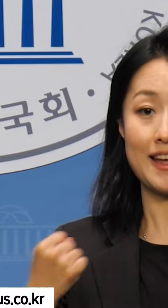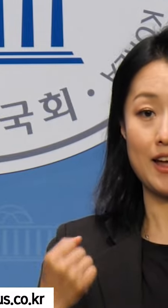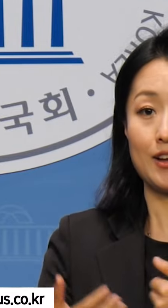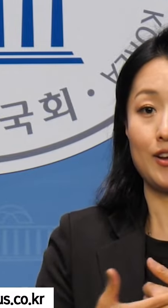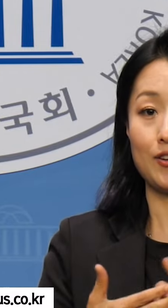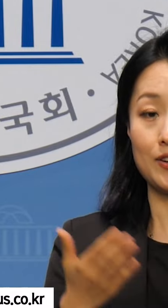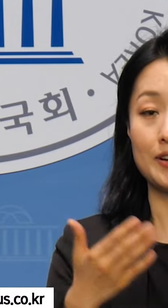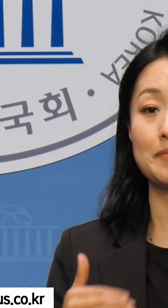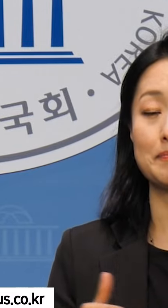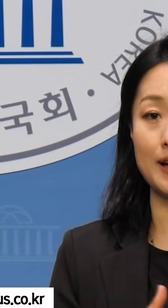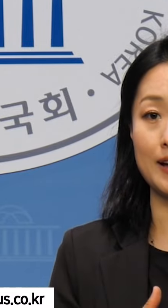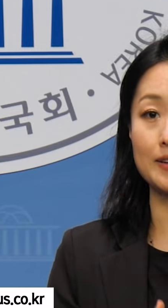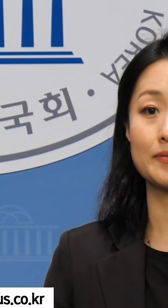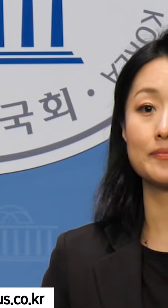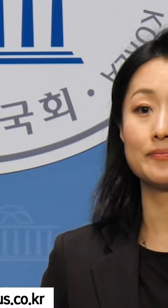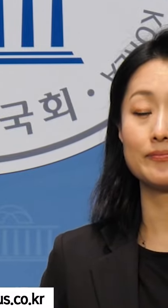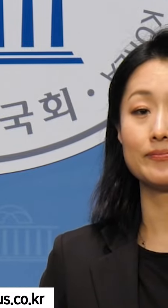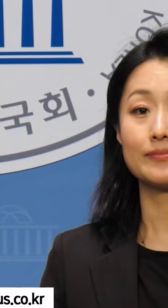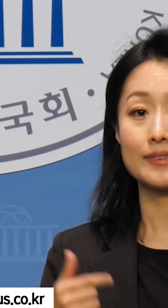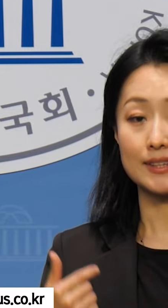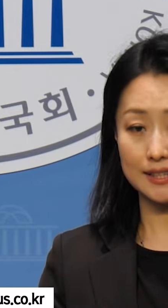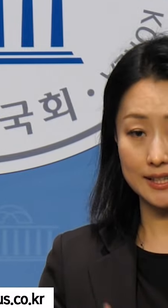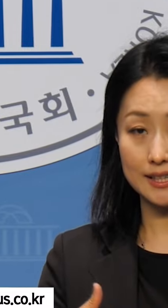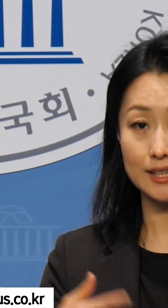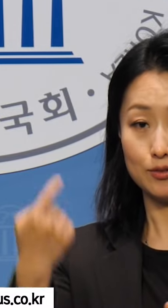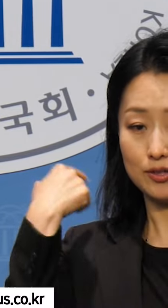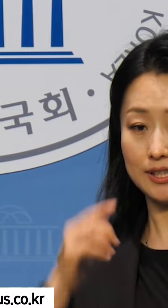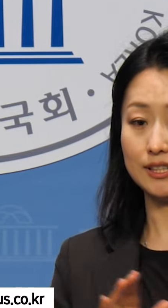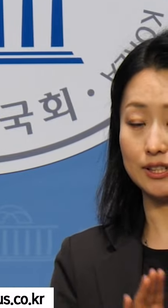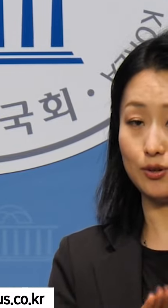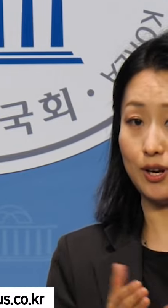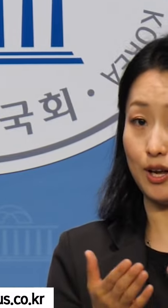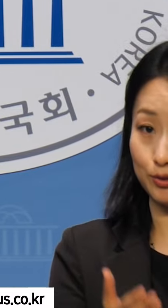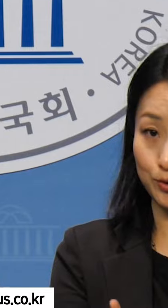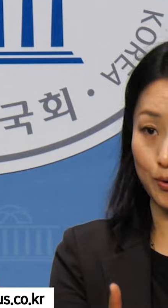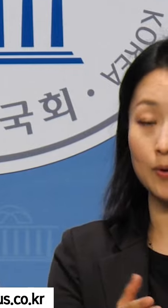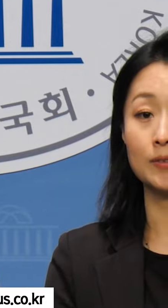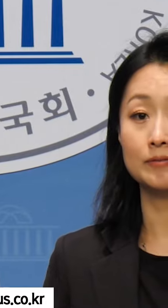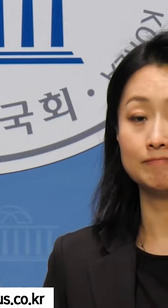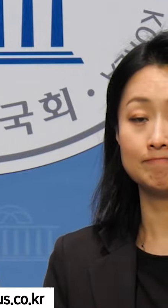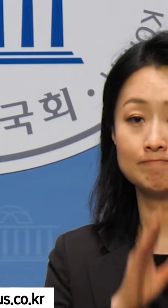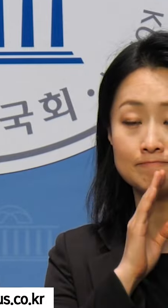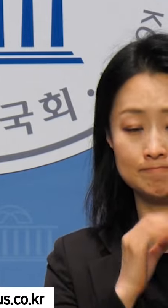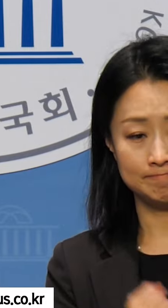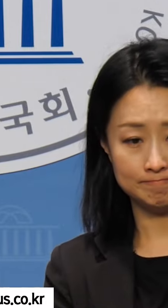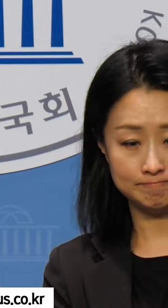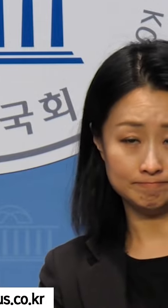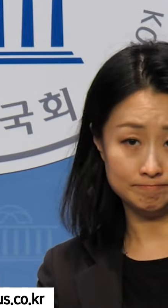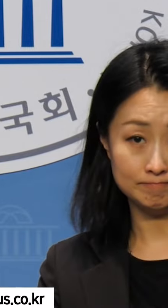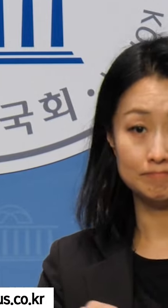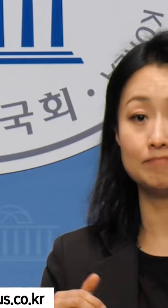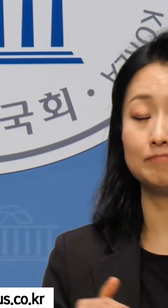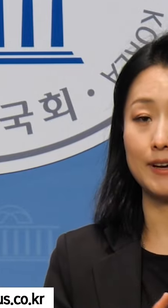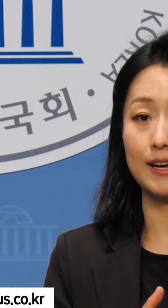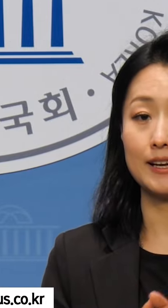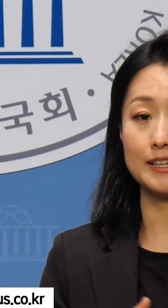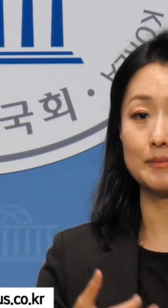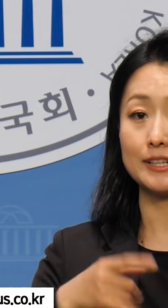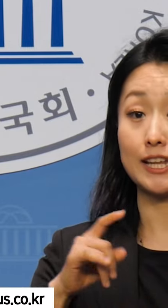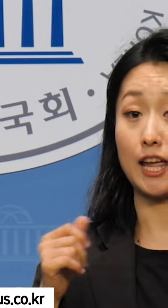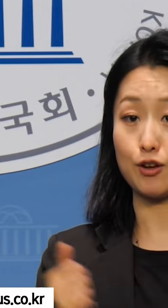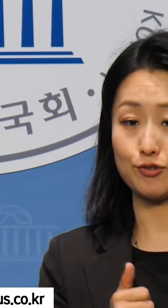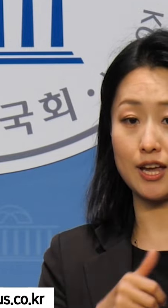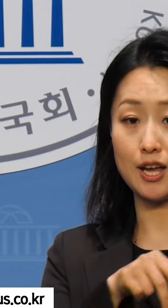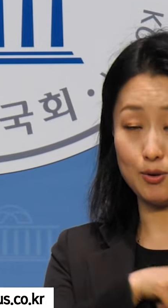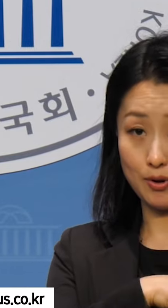했습니다. 늘 뒤를 든든하게 지키면서도 묵묵하게 성과를 내왔습니다. 21대